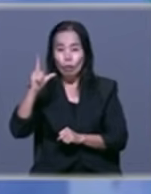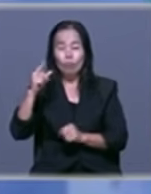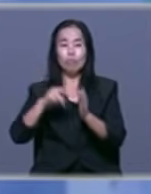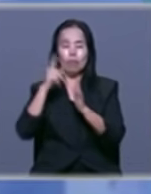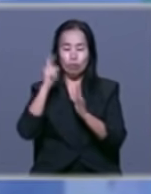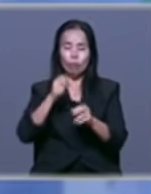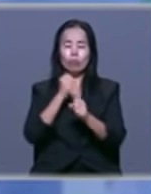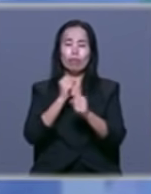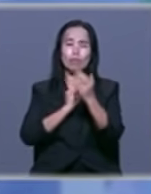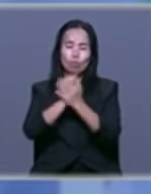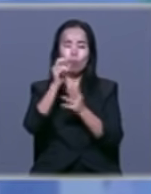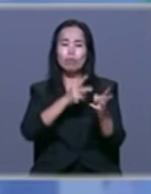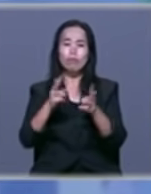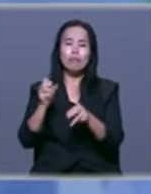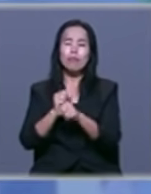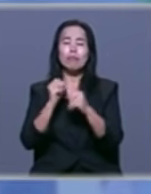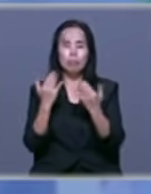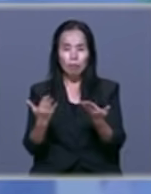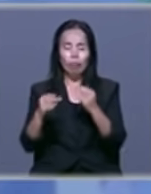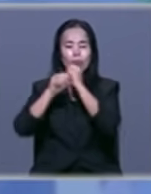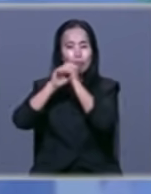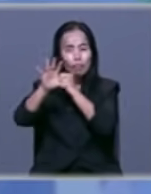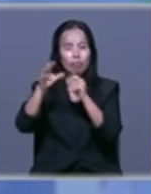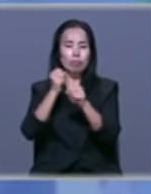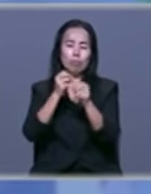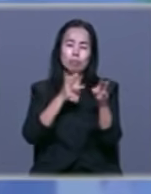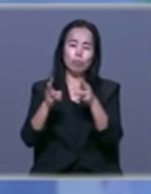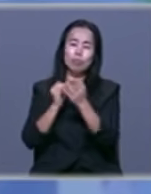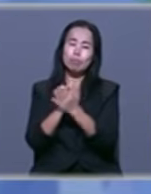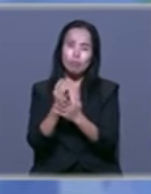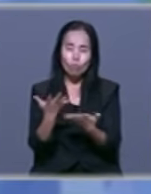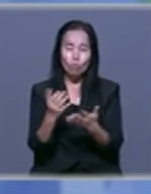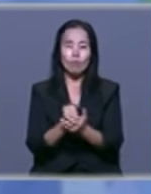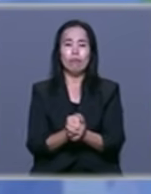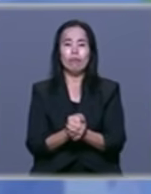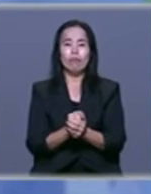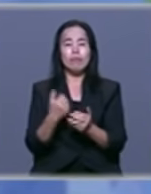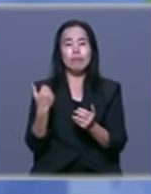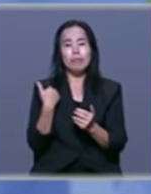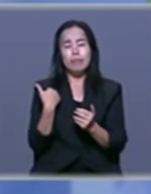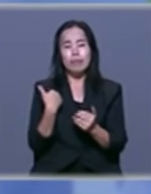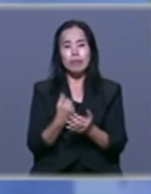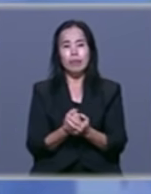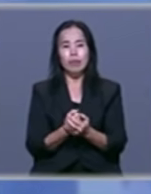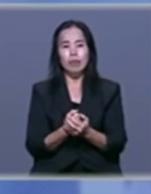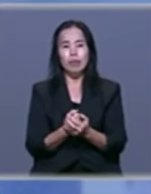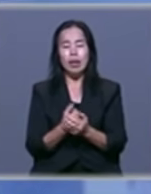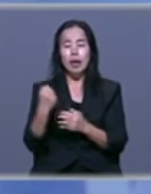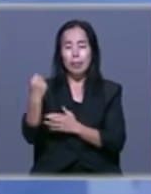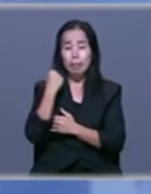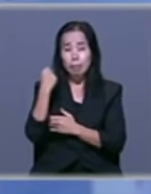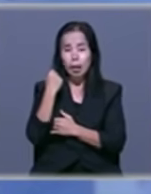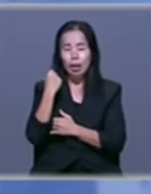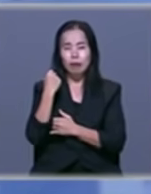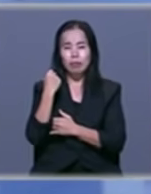ริต ค ่ ะ ต้องใช้อำนาจโดยสุจริตไม่เลือกปฏิบัติแล้วก็มาคล้ายๆกับว่ามันแบบต้องเป็นอำนาจที่ไม่